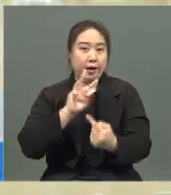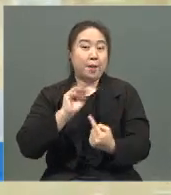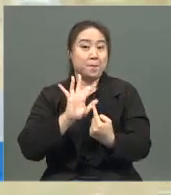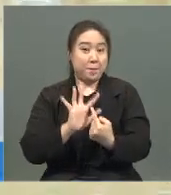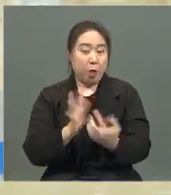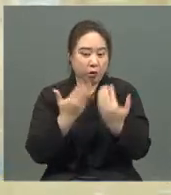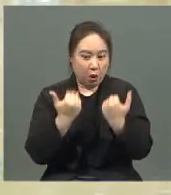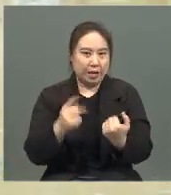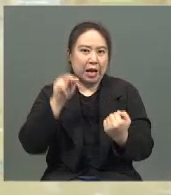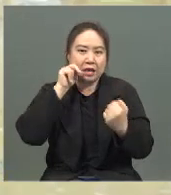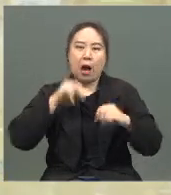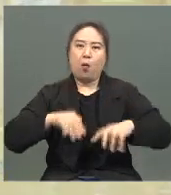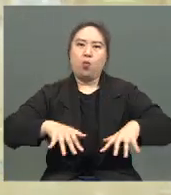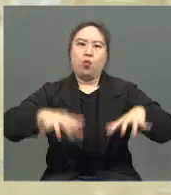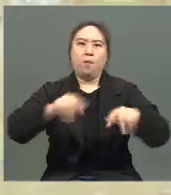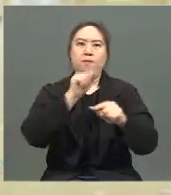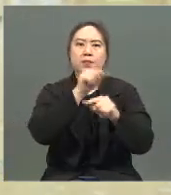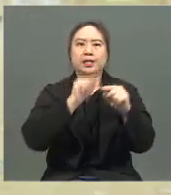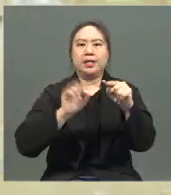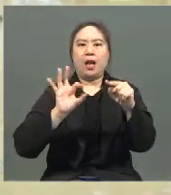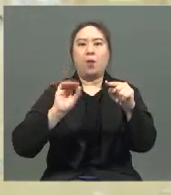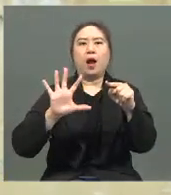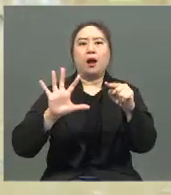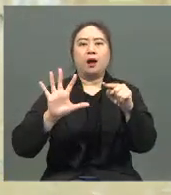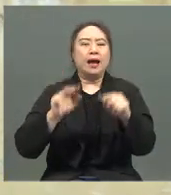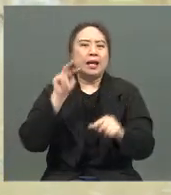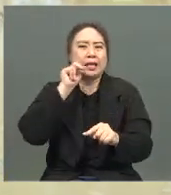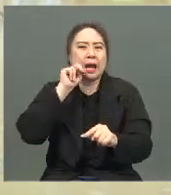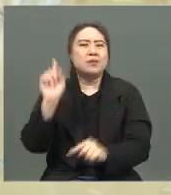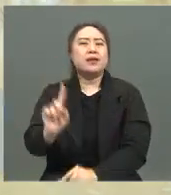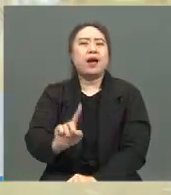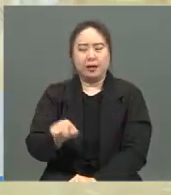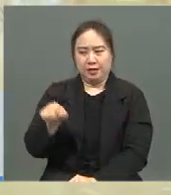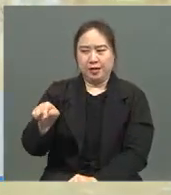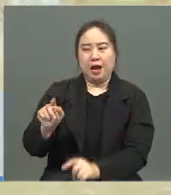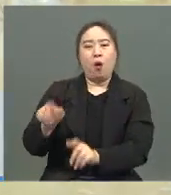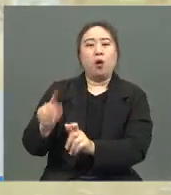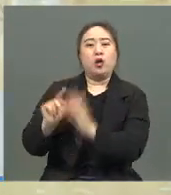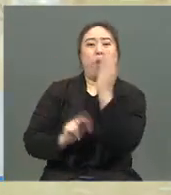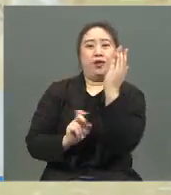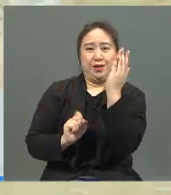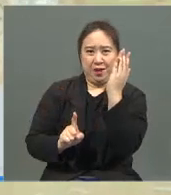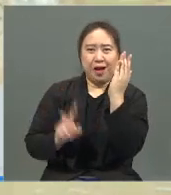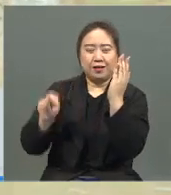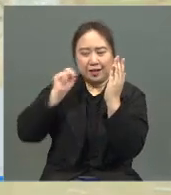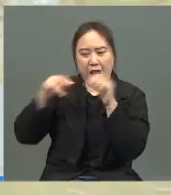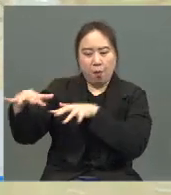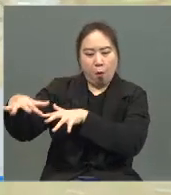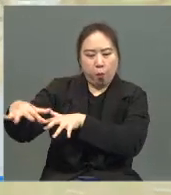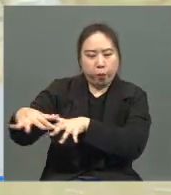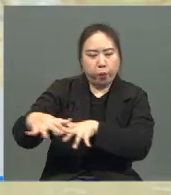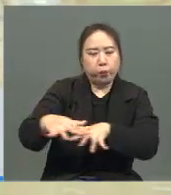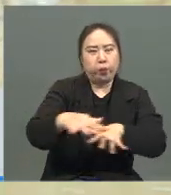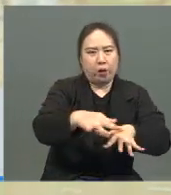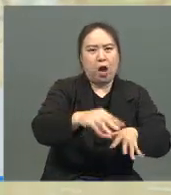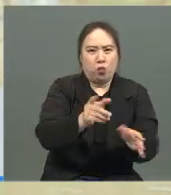ที่รับน้ำทั้งหมดแล้วค่ะซึ่งมวลน้ำทั้งหมดนั้นก็มาจากทางอำเภอทุ่งสงนะคะซึ่งก็จะไหลขังแบบนี้ท่วมแบบนี้ประมาณ